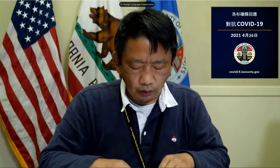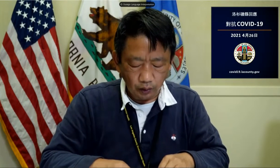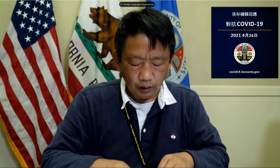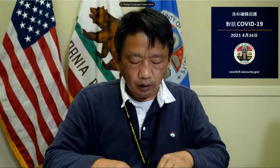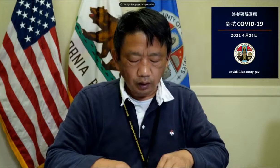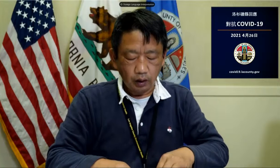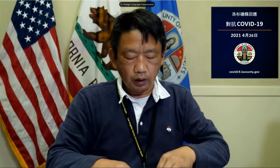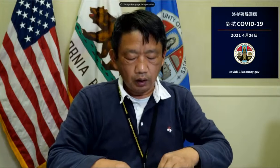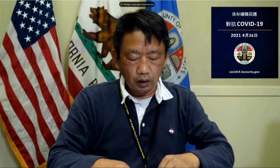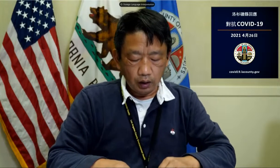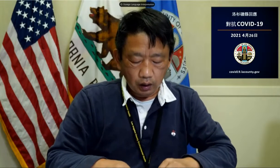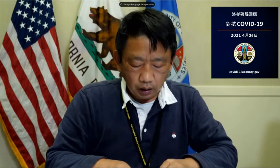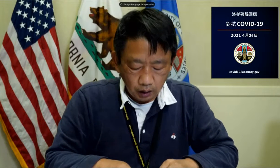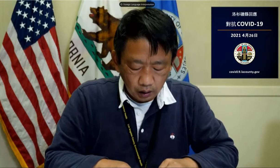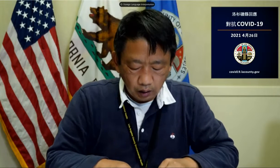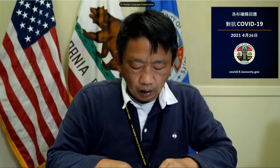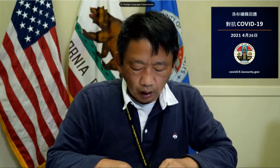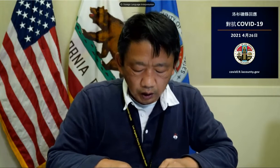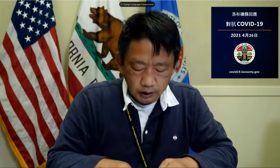已有